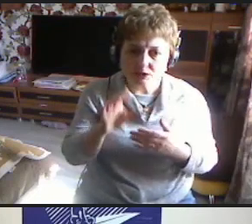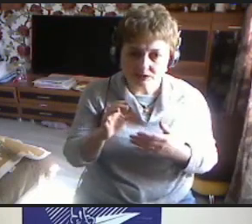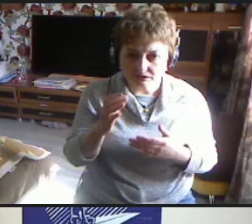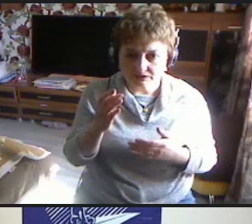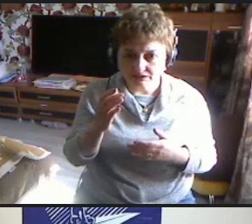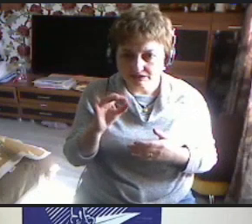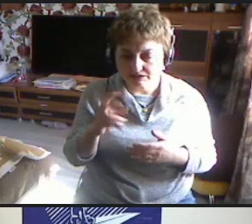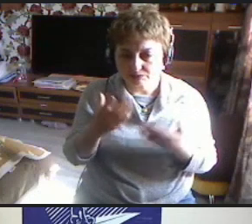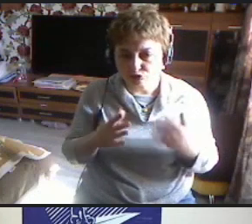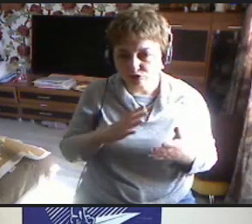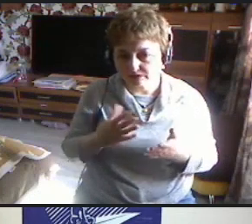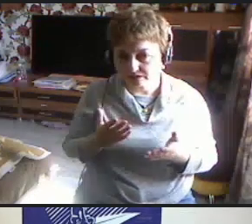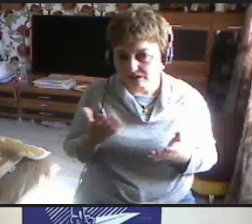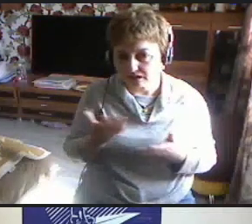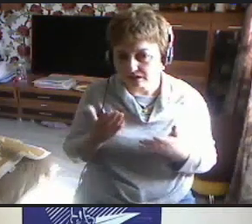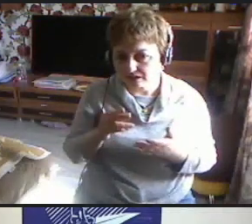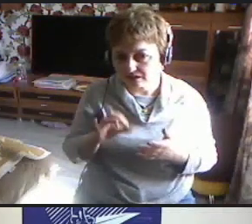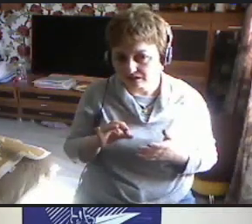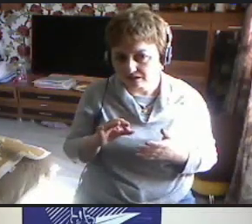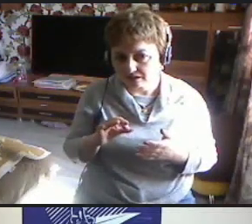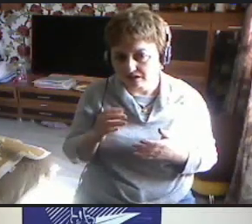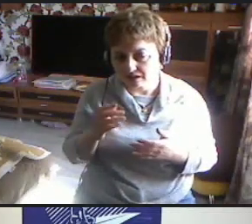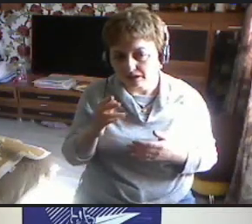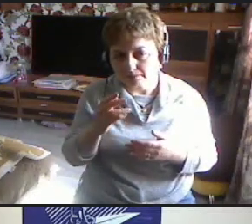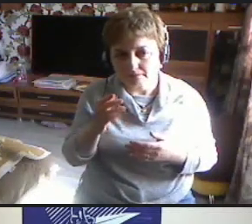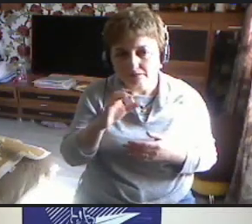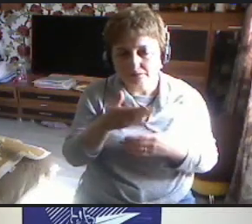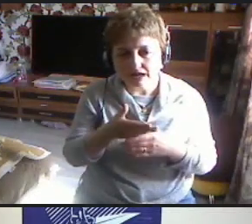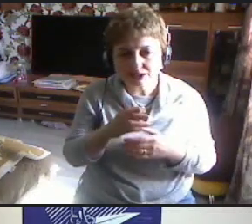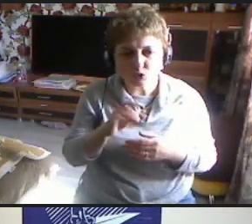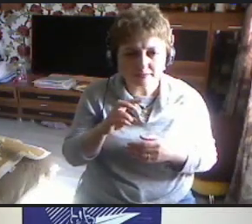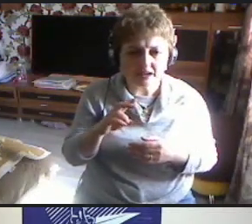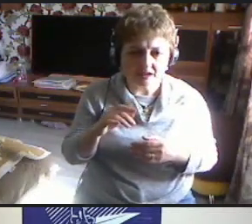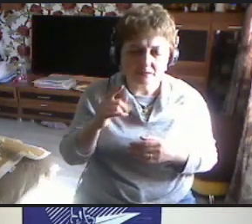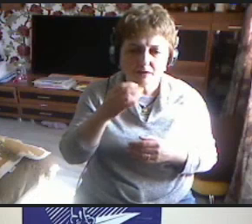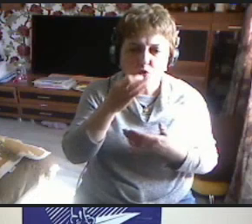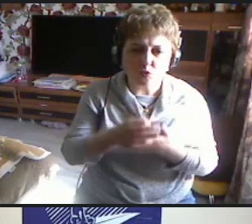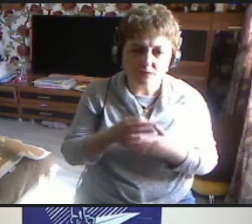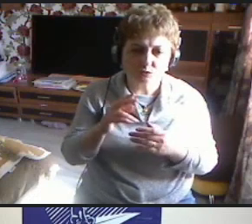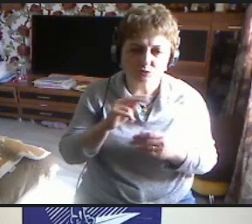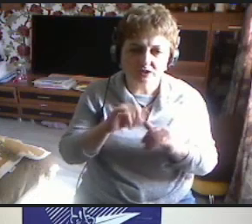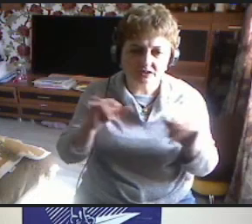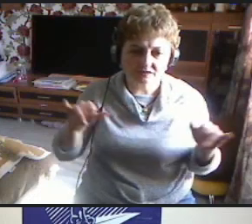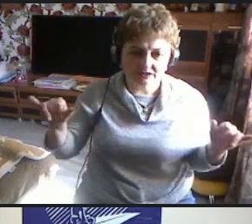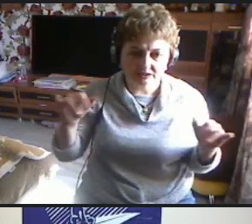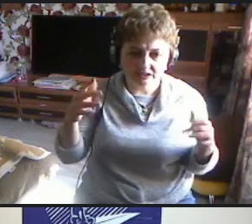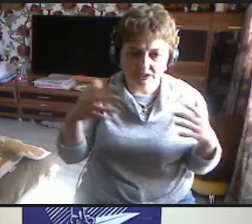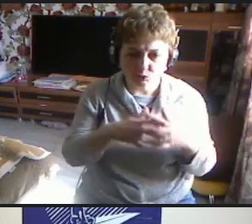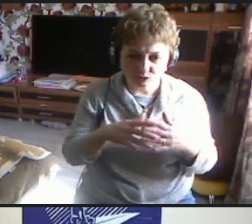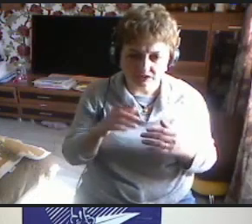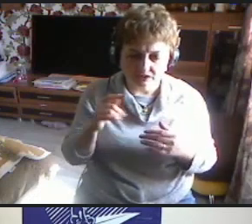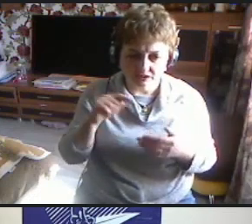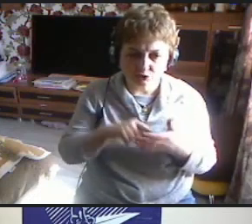быть, какие-то пособия, данные по вот опыту развития инклюзии с точки зрения педагогики.